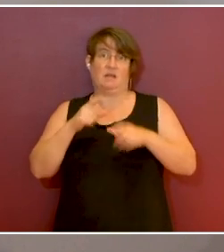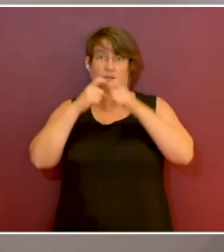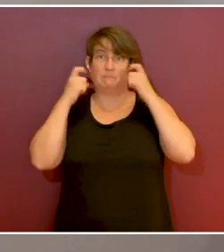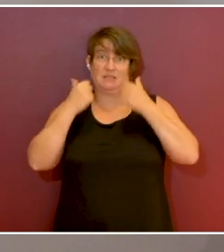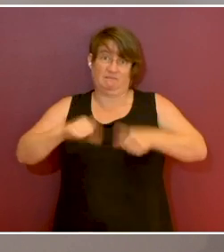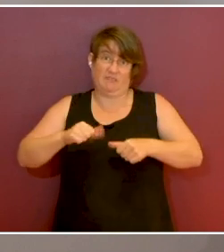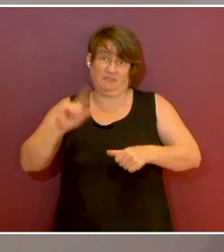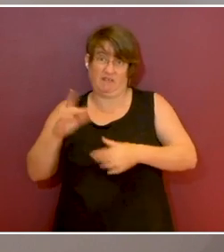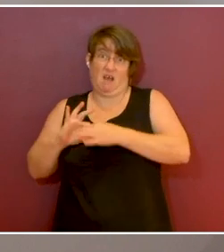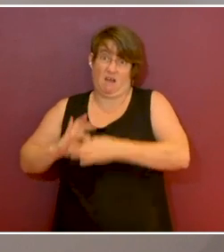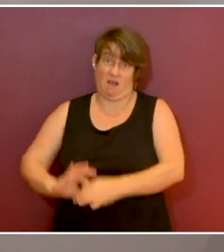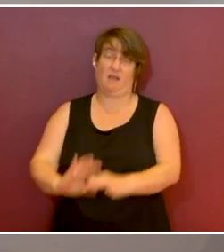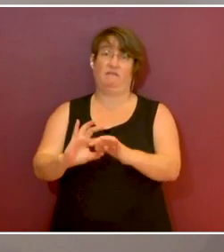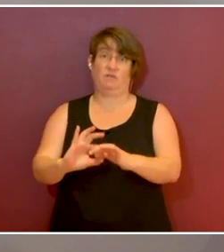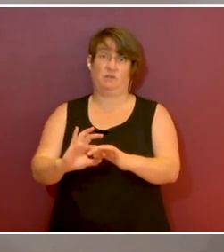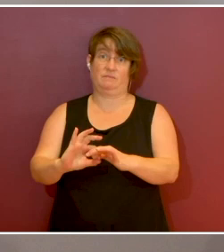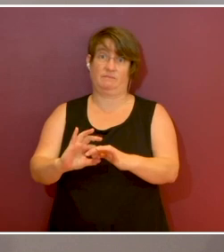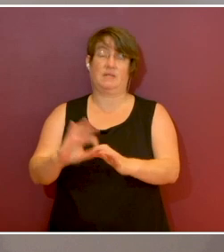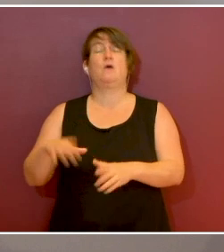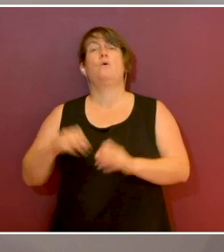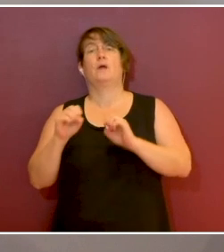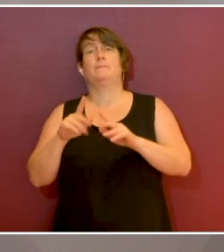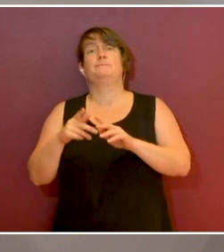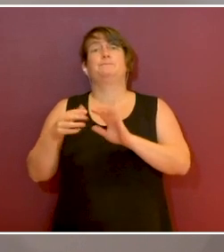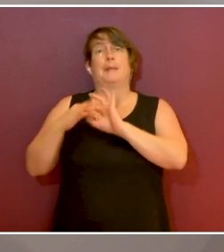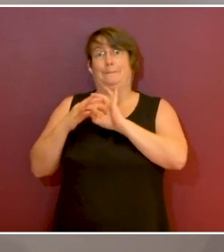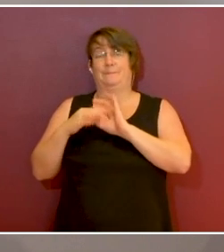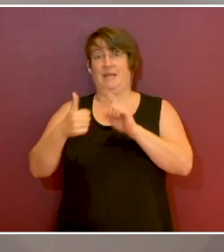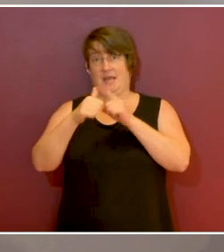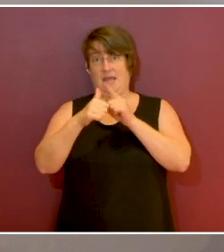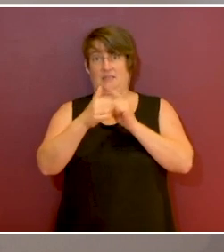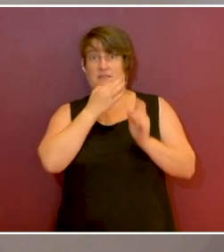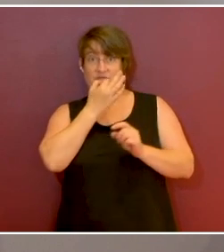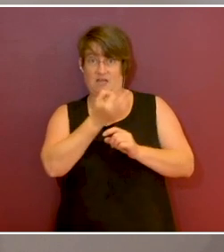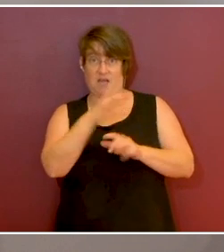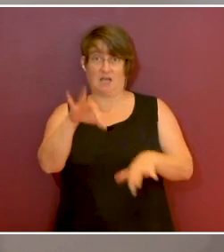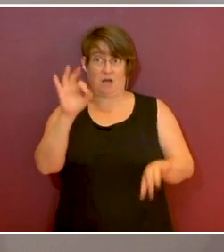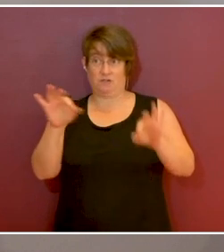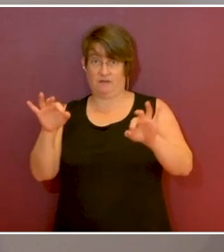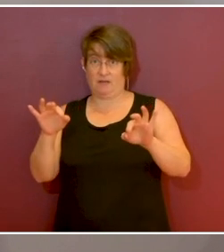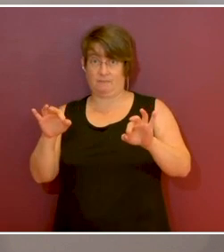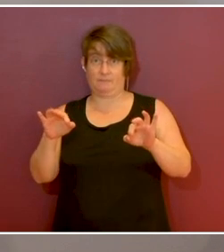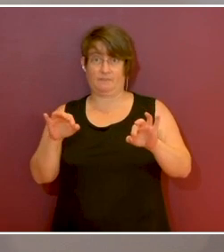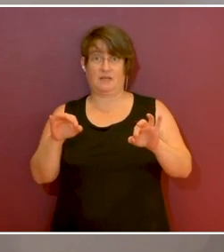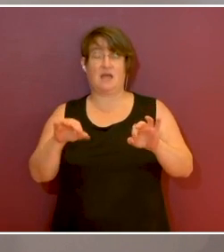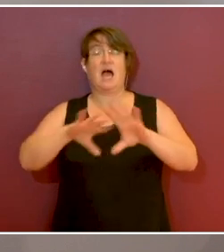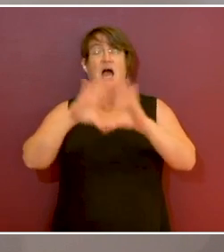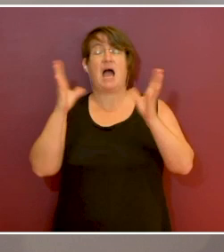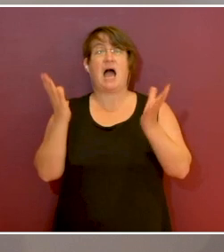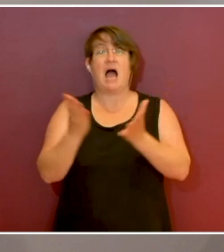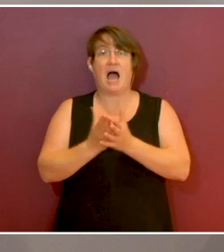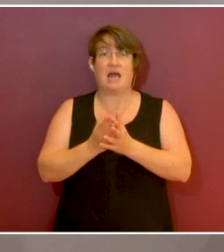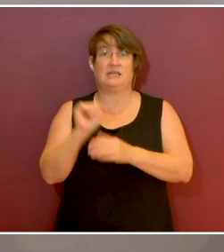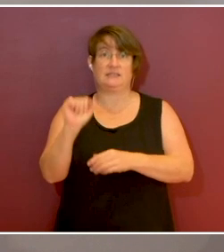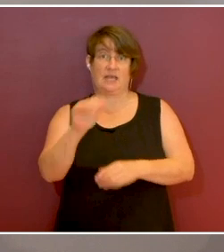Ja, also zur ersten Frage zur Auswahl. Wir hatten ja in allen Safe Kids Studien insgesamt 50 Kitas war